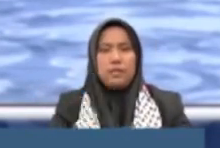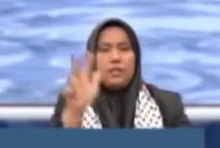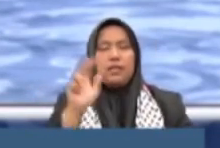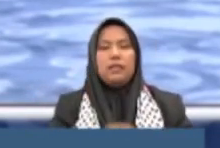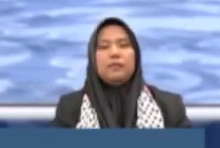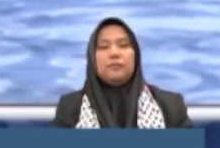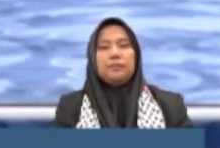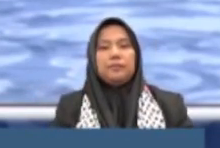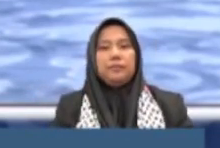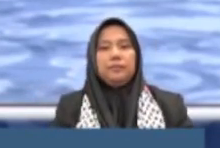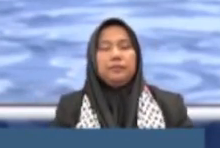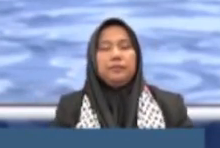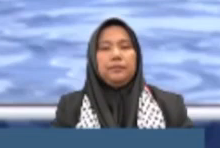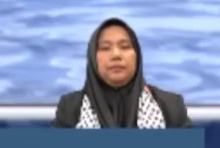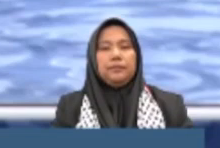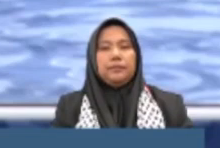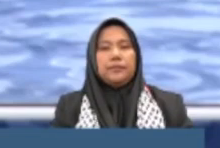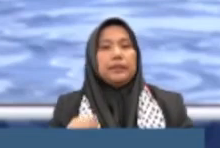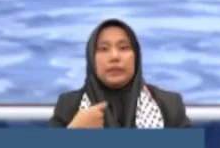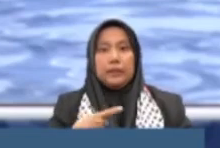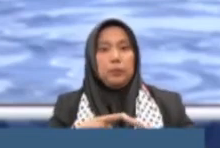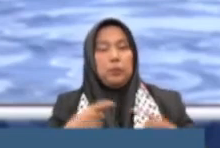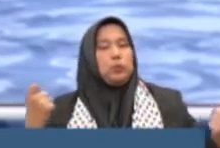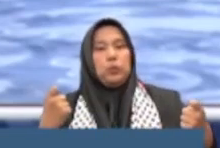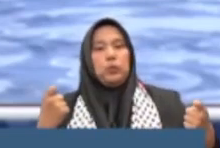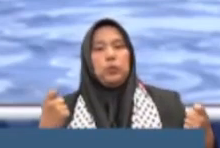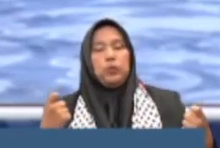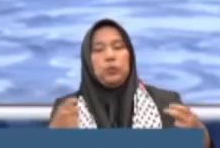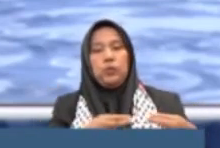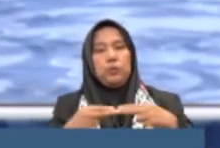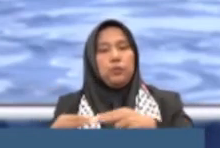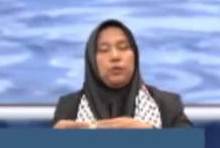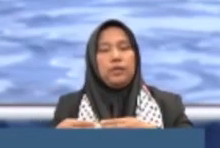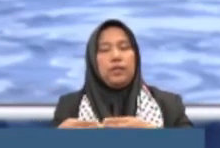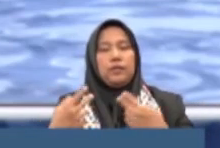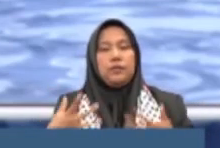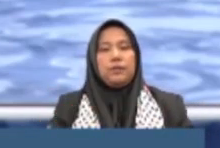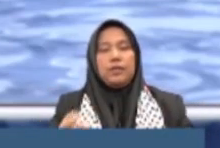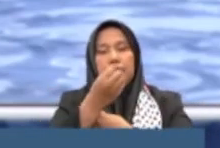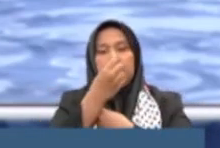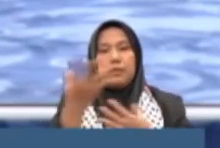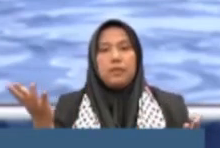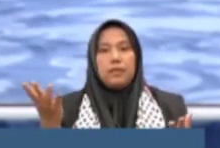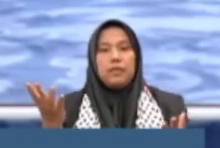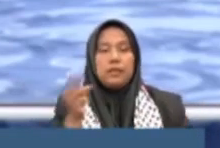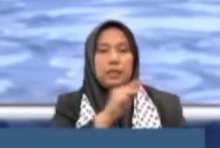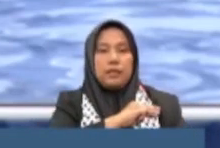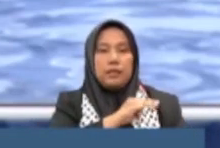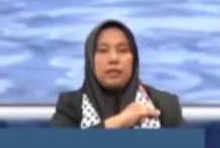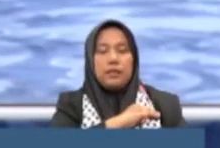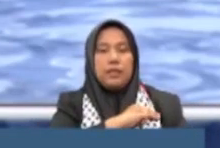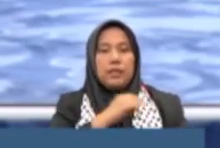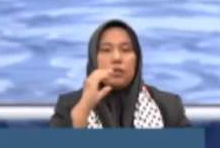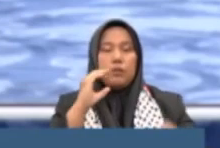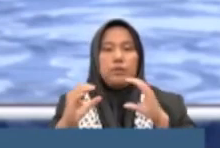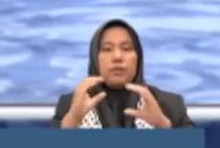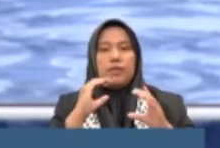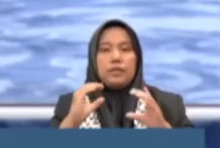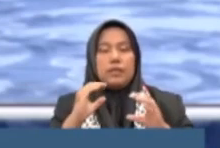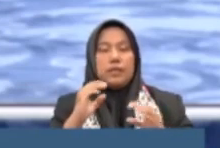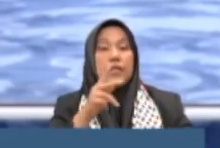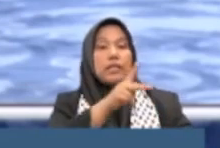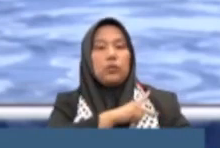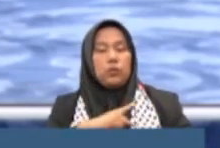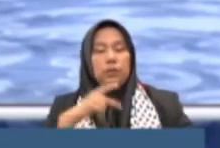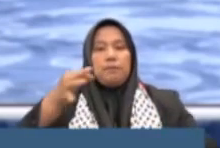Israel. Oleh demikian, kita putus hubungan dan ini dimaklumkan oleh Menteri Komunikasi selaku Ketua